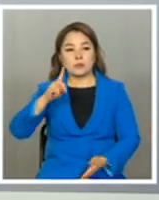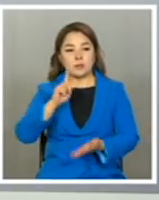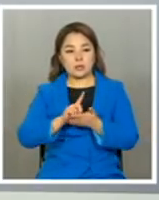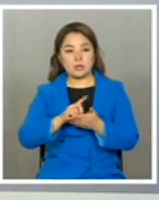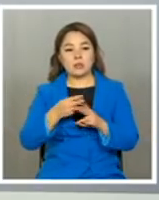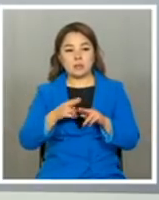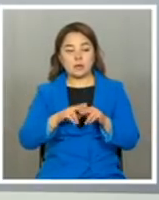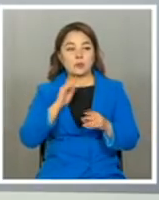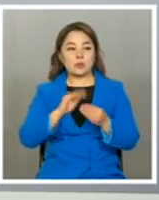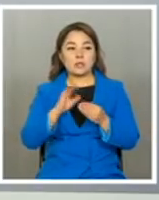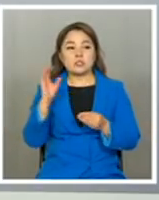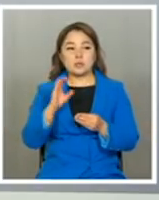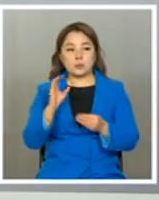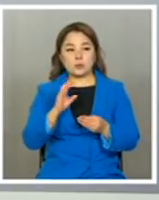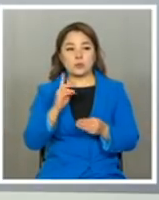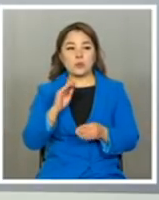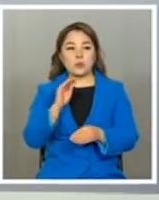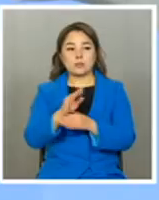Секундомер қосылады.